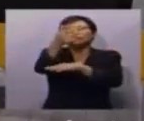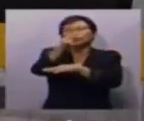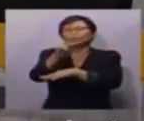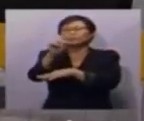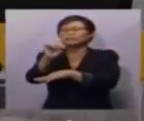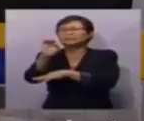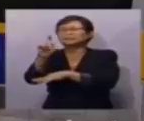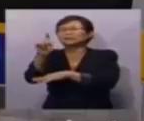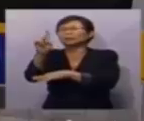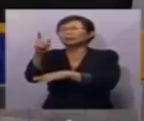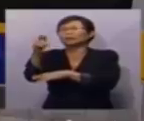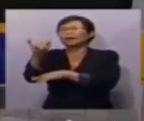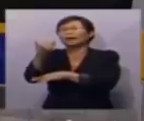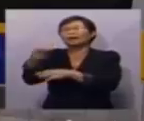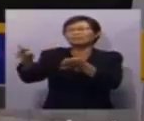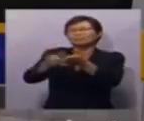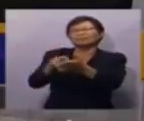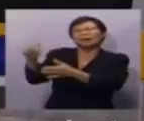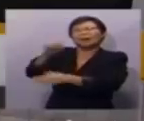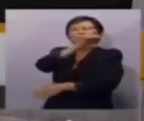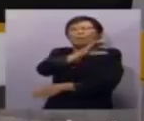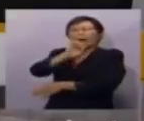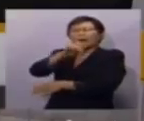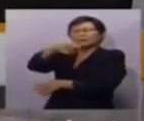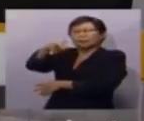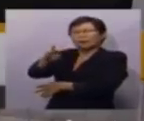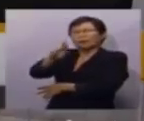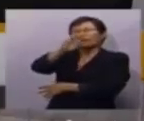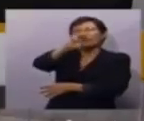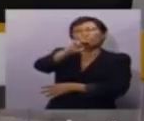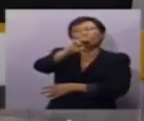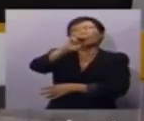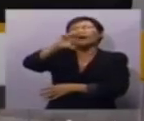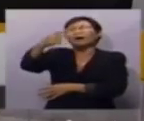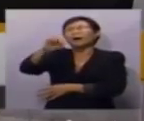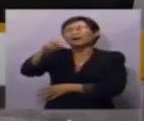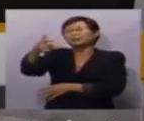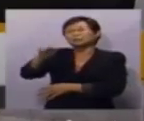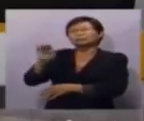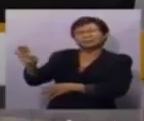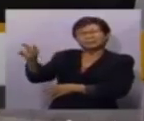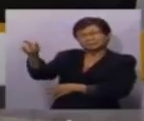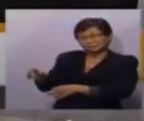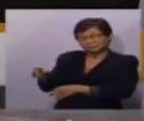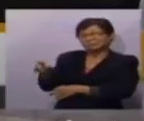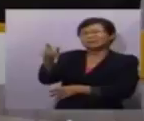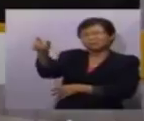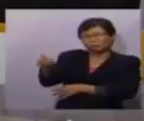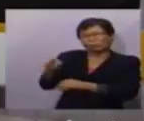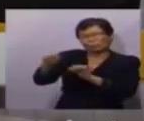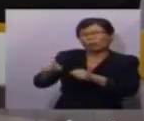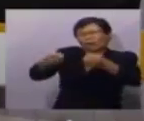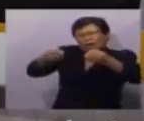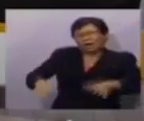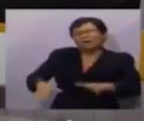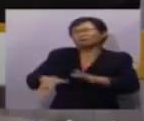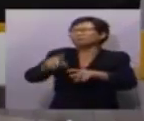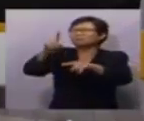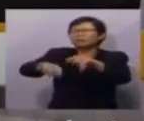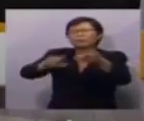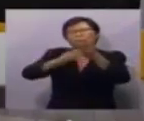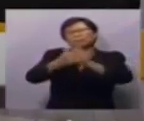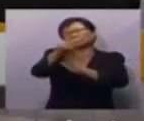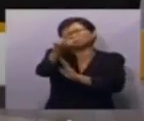Skudai. Kenyataan tersebut dikeluarkan sendiri pengerusi SPR Tan Sri Mohd Hashim Abdullah. Jelas beliau seseorang individu boleh hilang kelayakan untuk